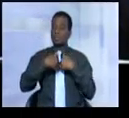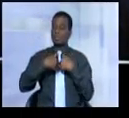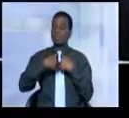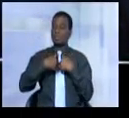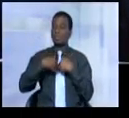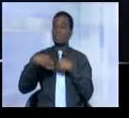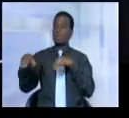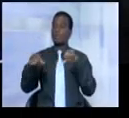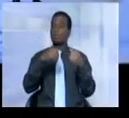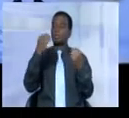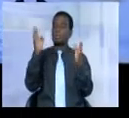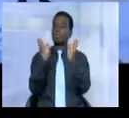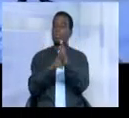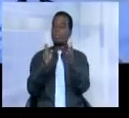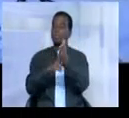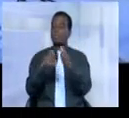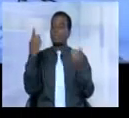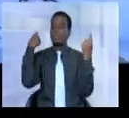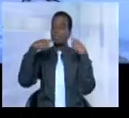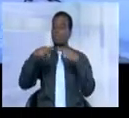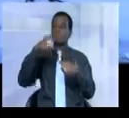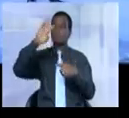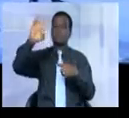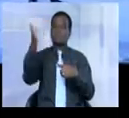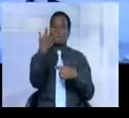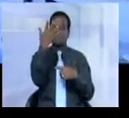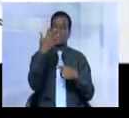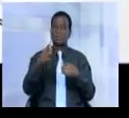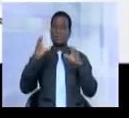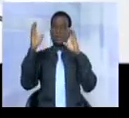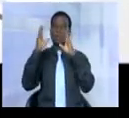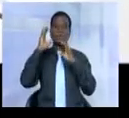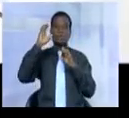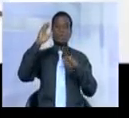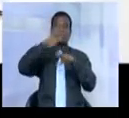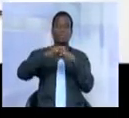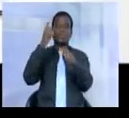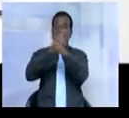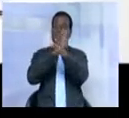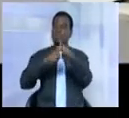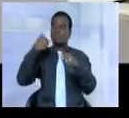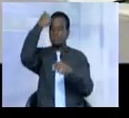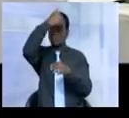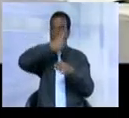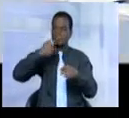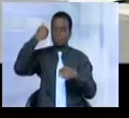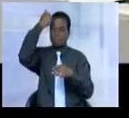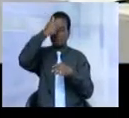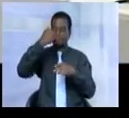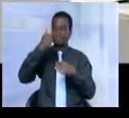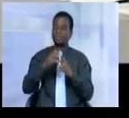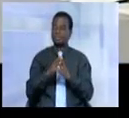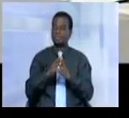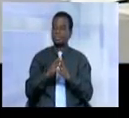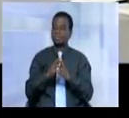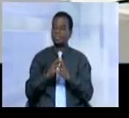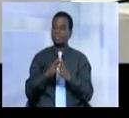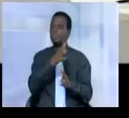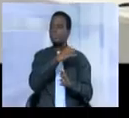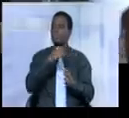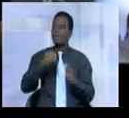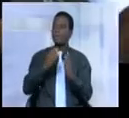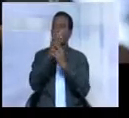lors de la 5e conférence internationale de Tokyo sur le développement de l'Afrique, TICAD 5. Déclaration